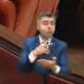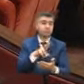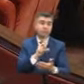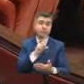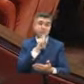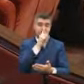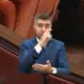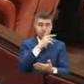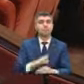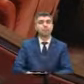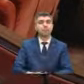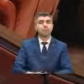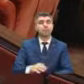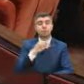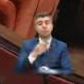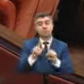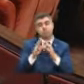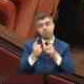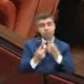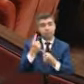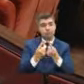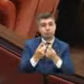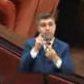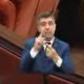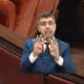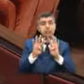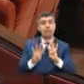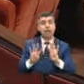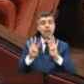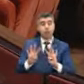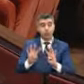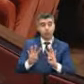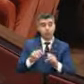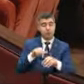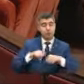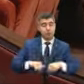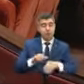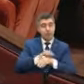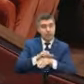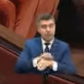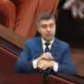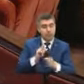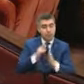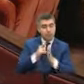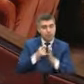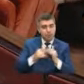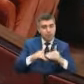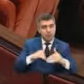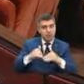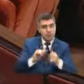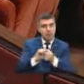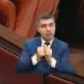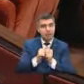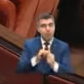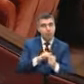العلمي بتدخل حوالي 18 قطاع حكومي، منه قطاع الداخلية والنقل والشيبة والرياضة والتربية